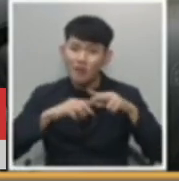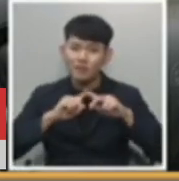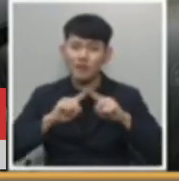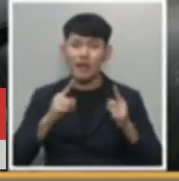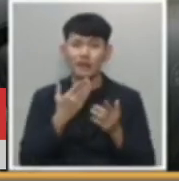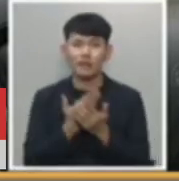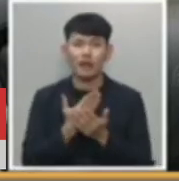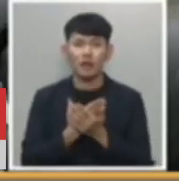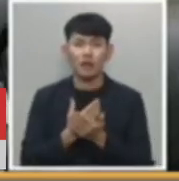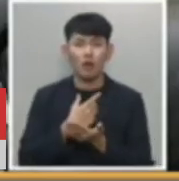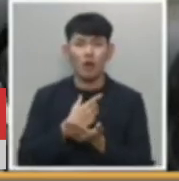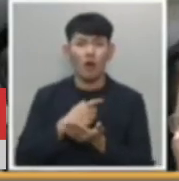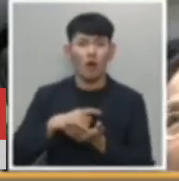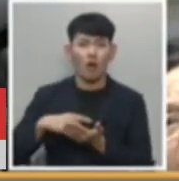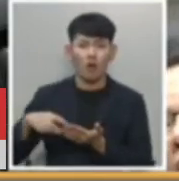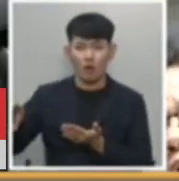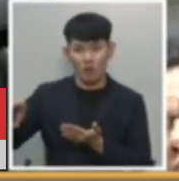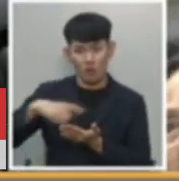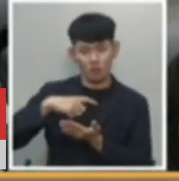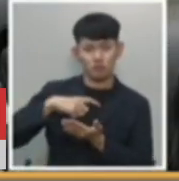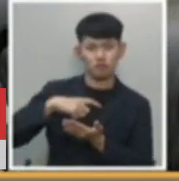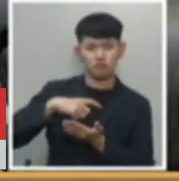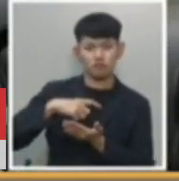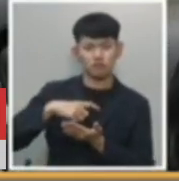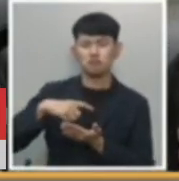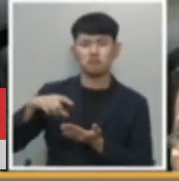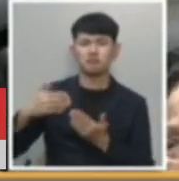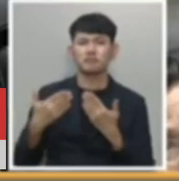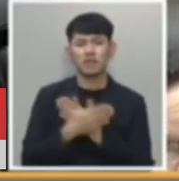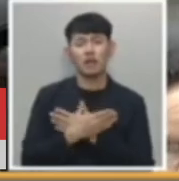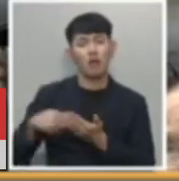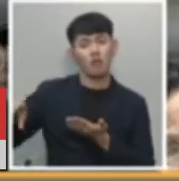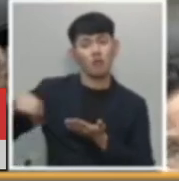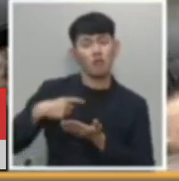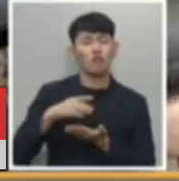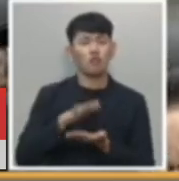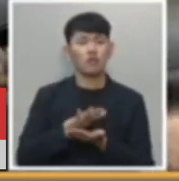าให้โรงเรียนเหมือนเดิมเพื่อให้สะดวกขึ้นไม่ต้องไปทำแ